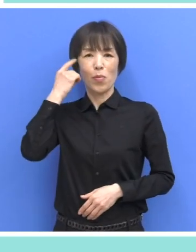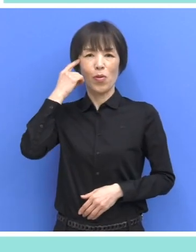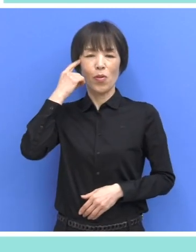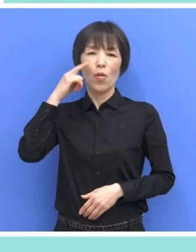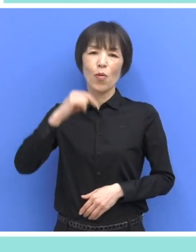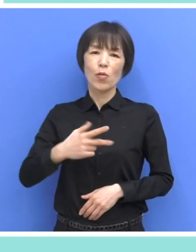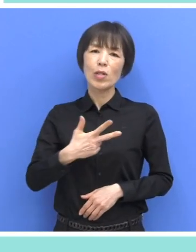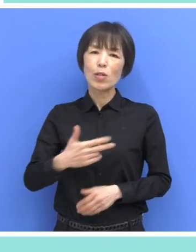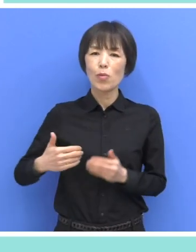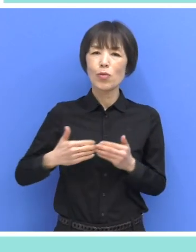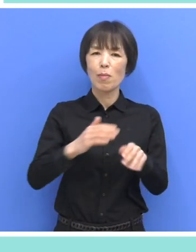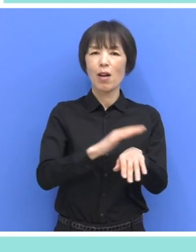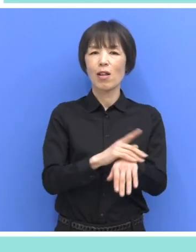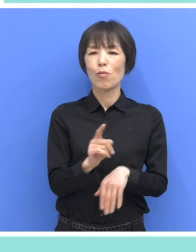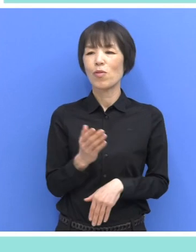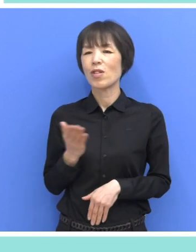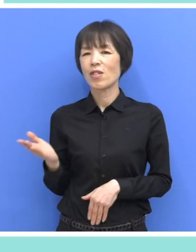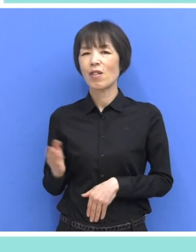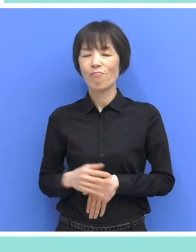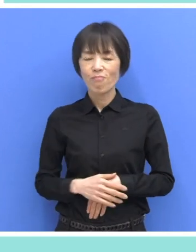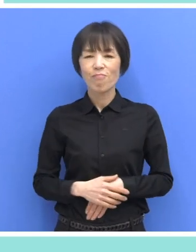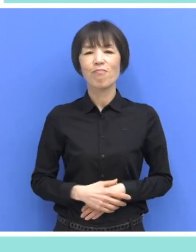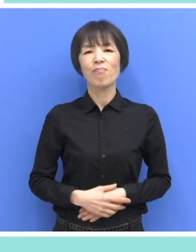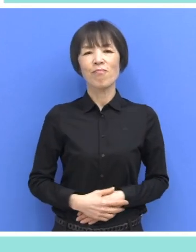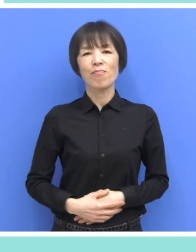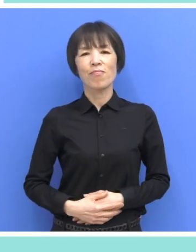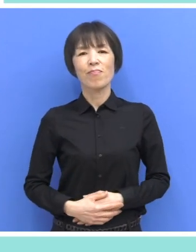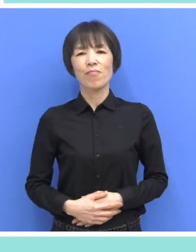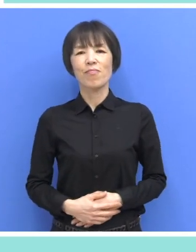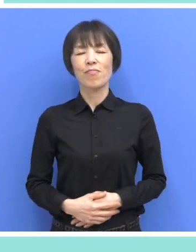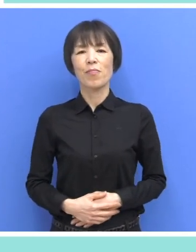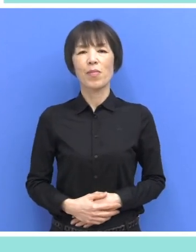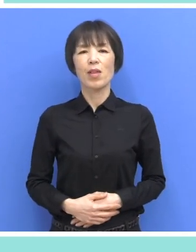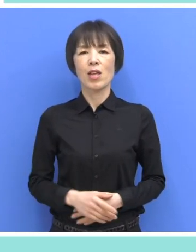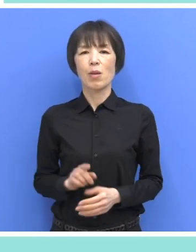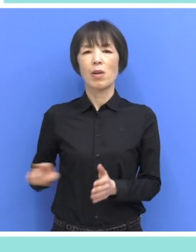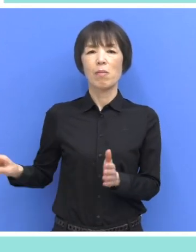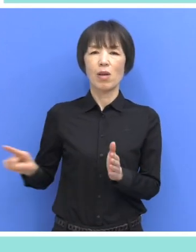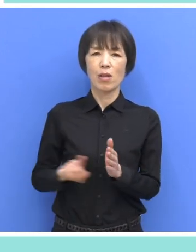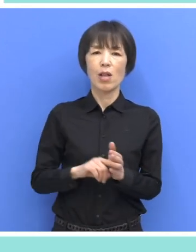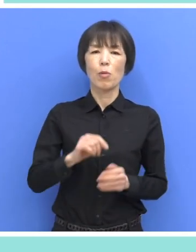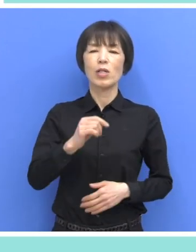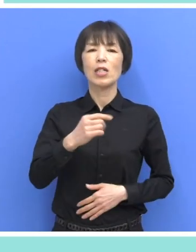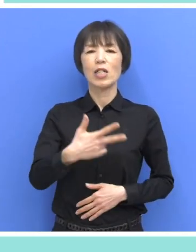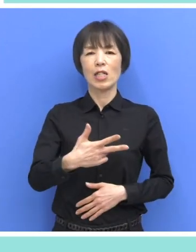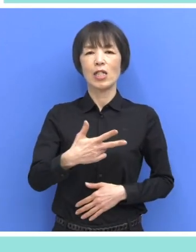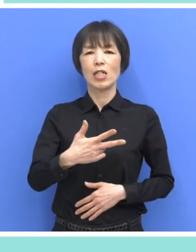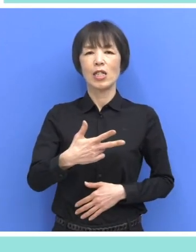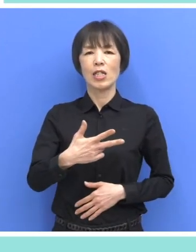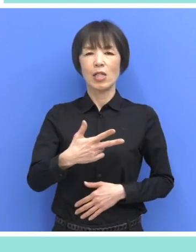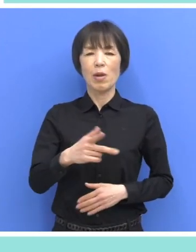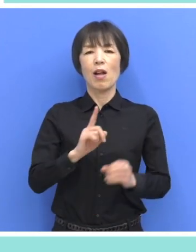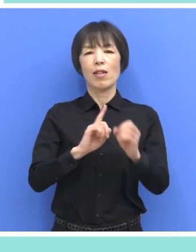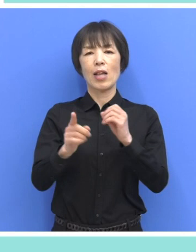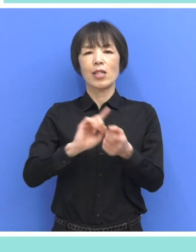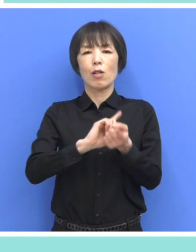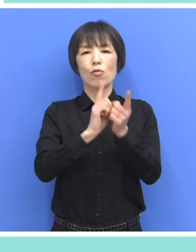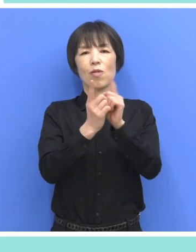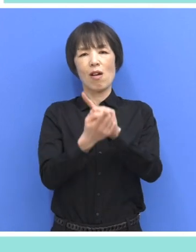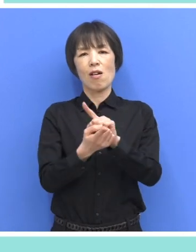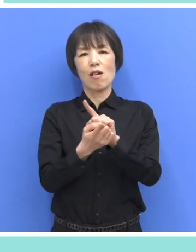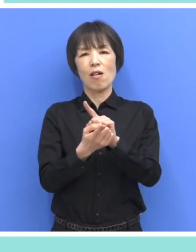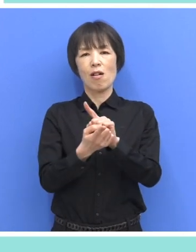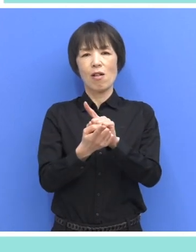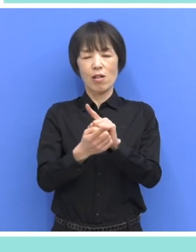タル化はどのように進めていくんでしょうか。 はい、これまで大村市としましては、いわゆるこうデジタル化